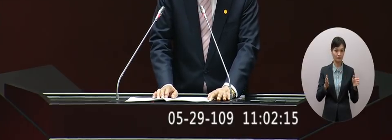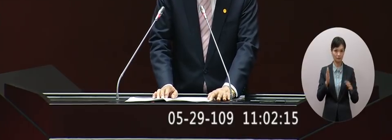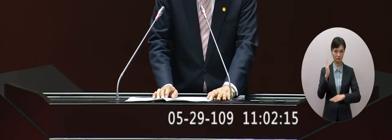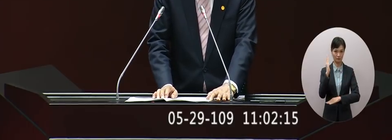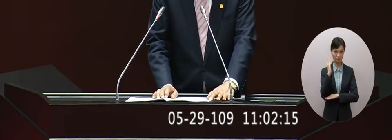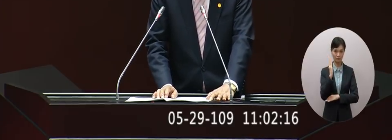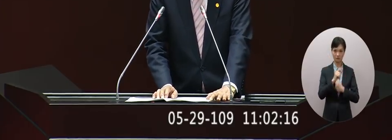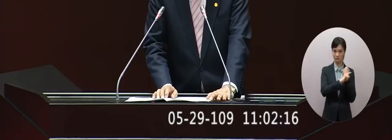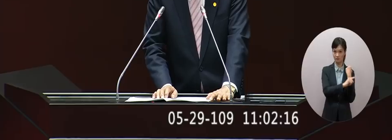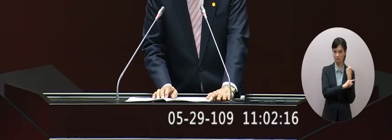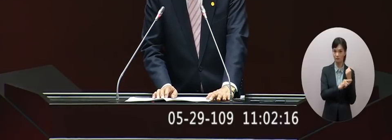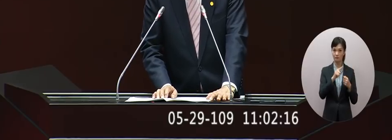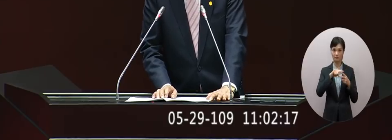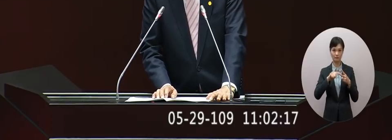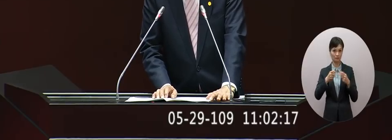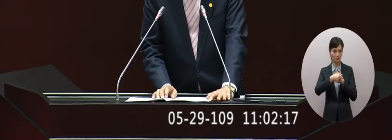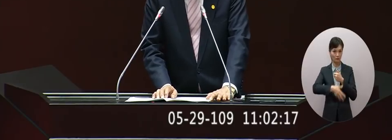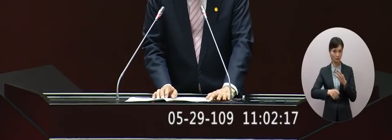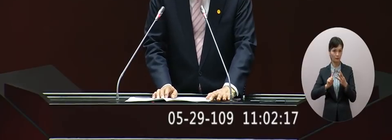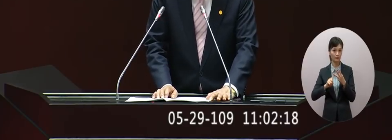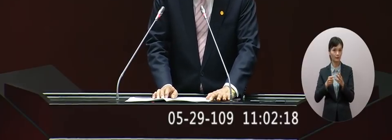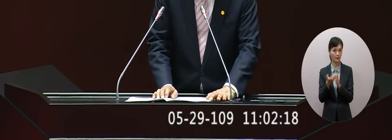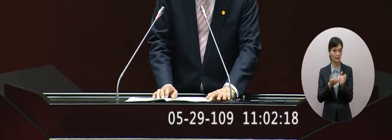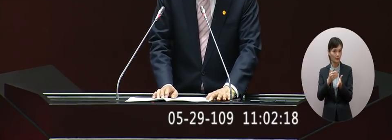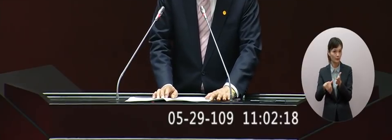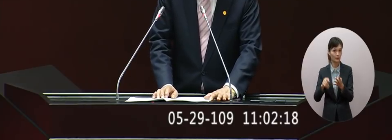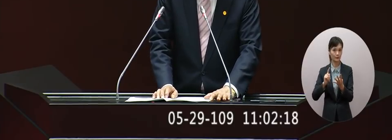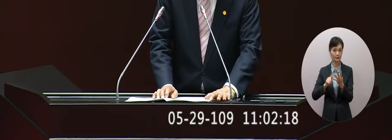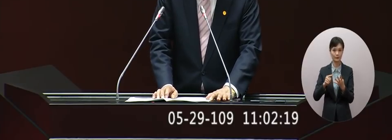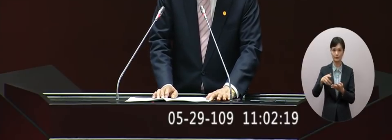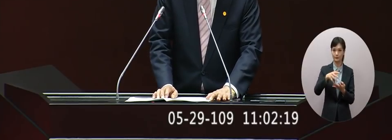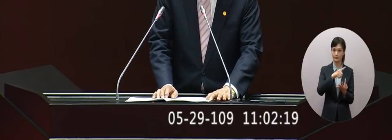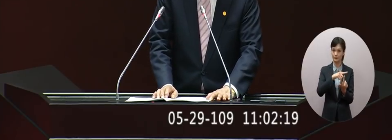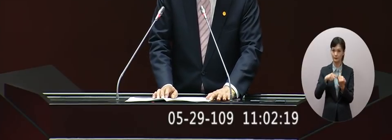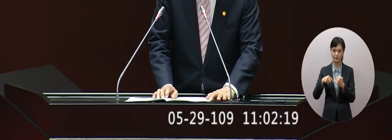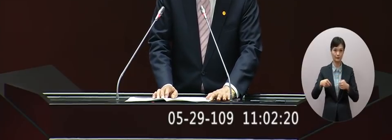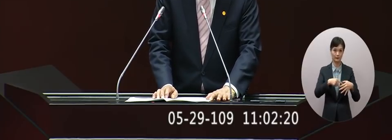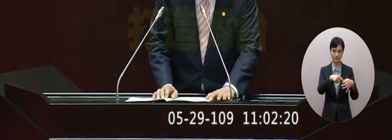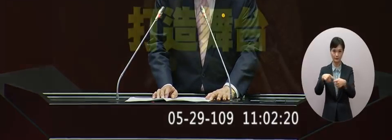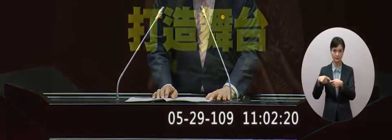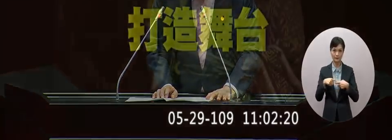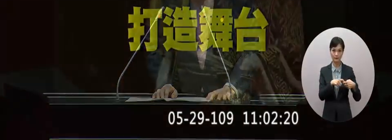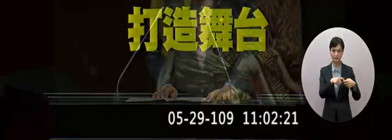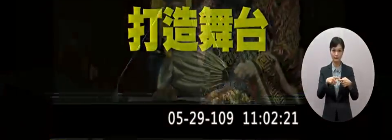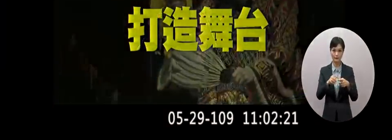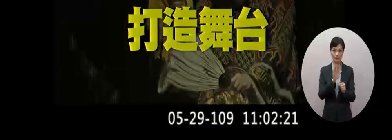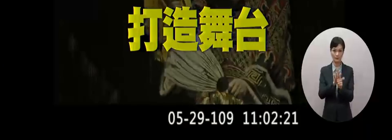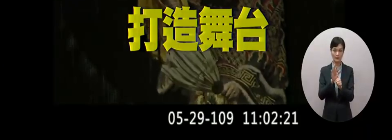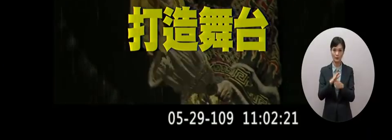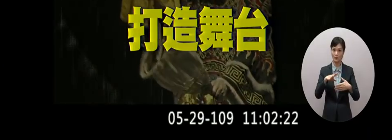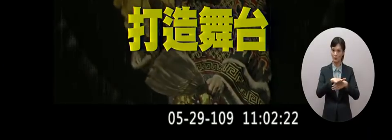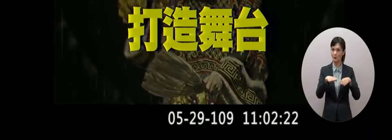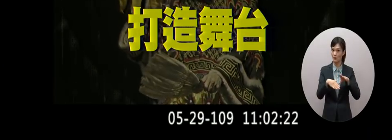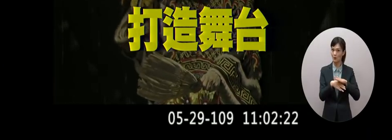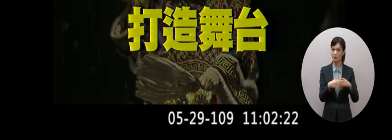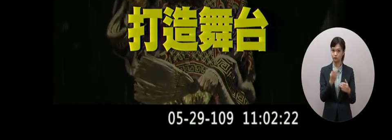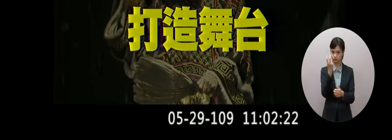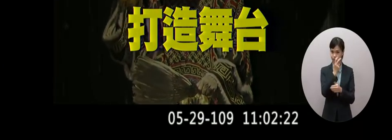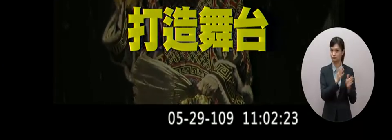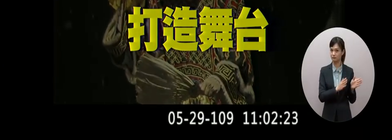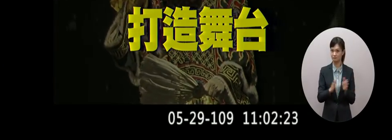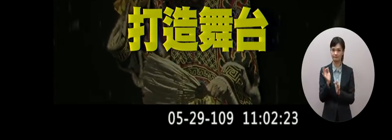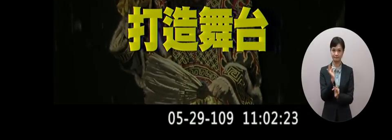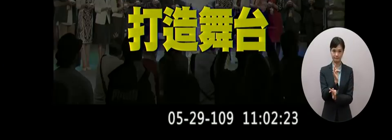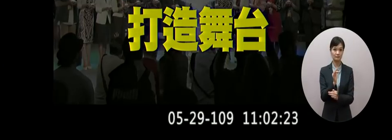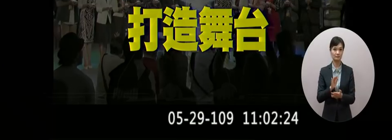组织面、预算面，完整的架构文化治理的体系，接下来